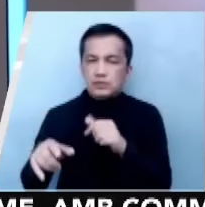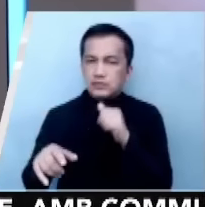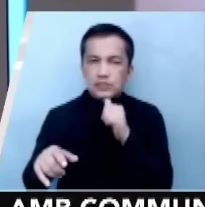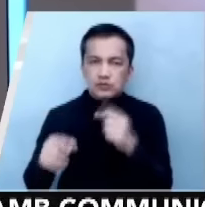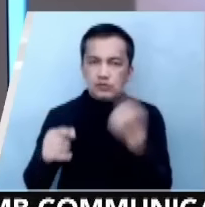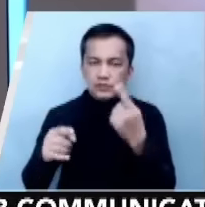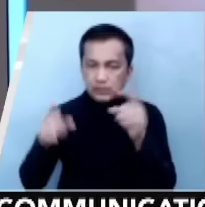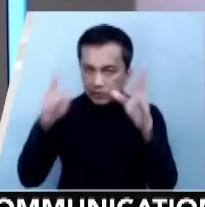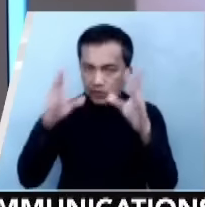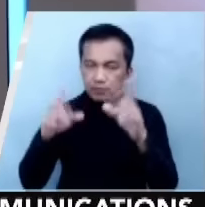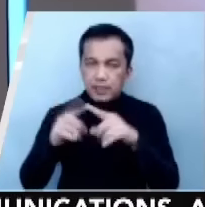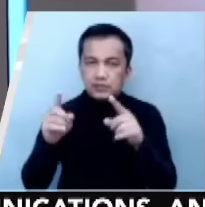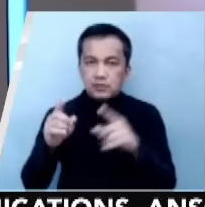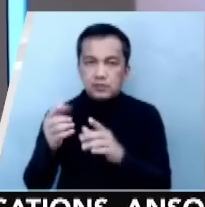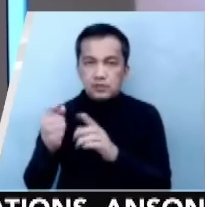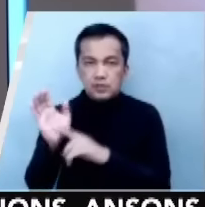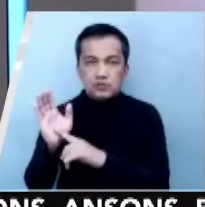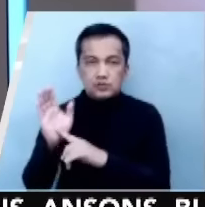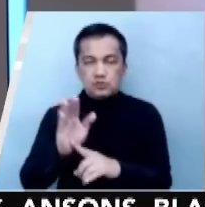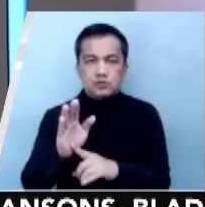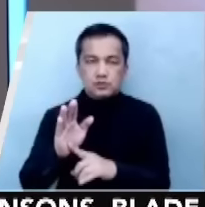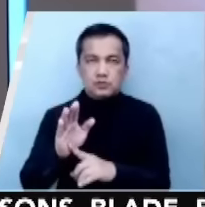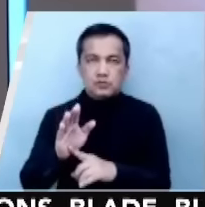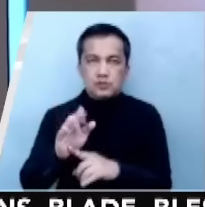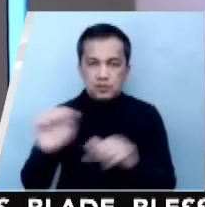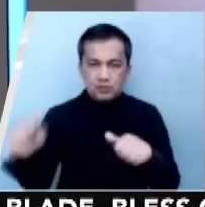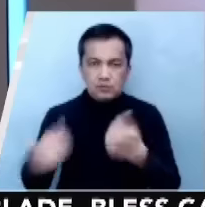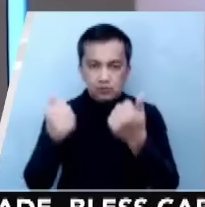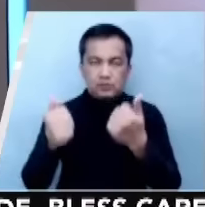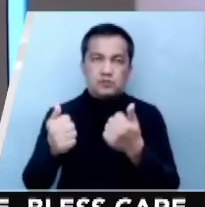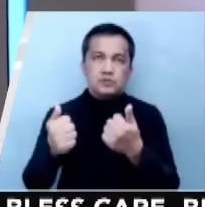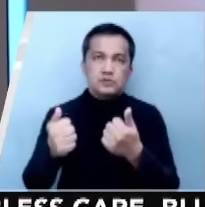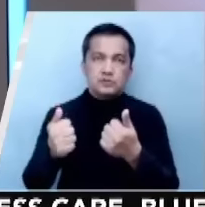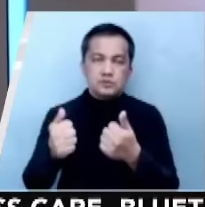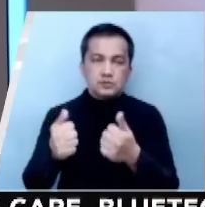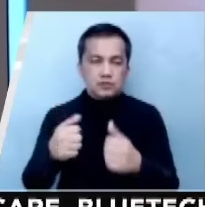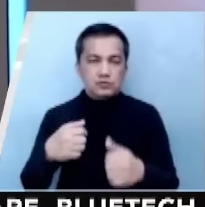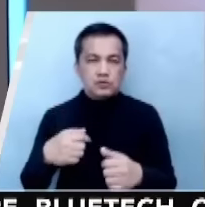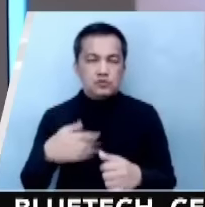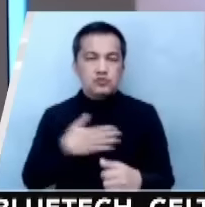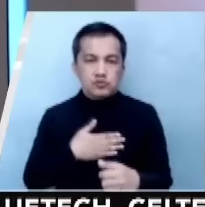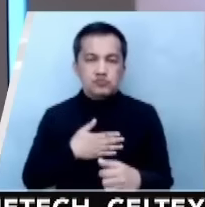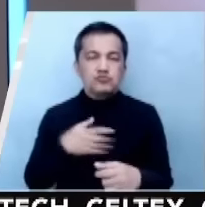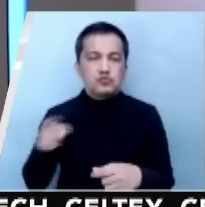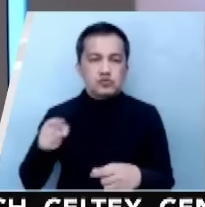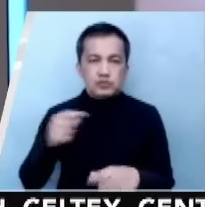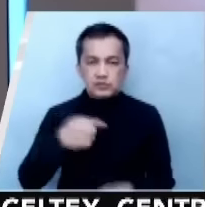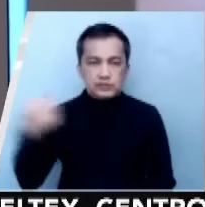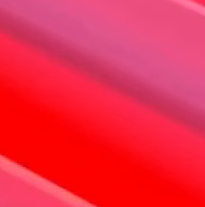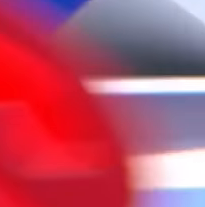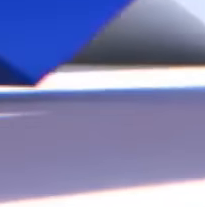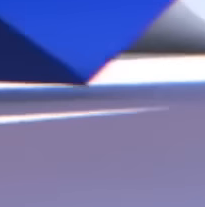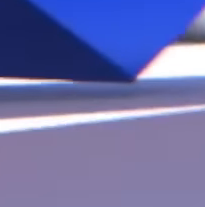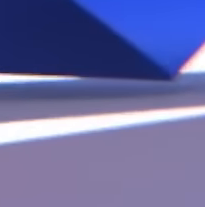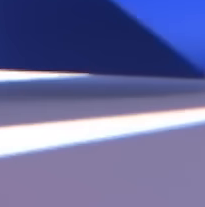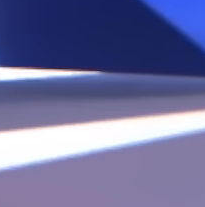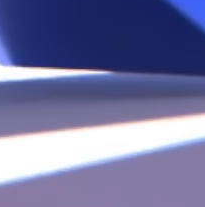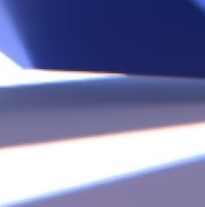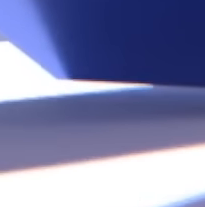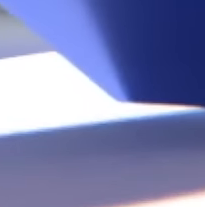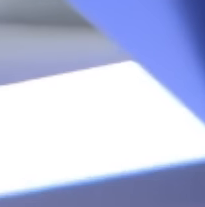kundi nagpapakita rin na mapanghamon na intensyon ng China. Nakatutok si Chino Gaston.